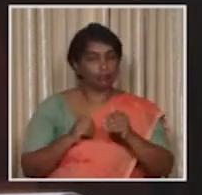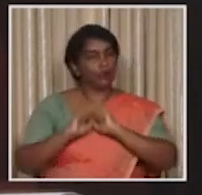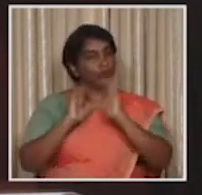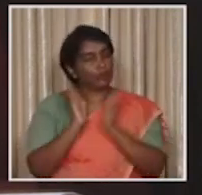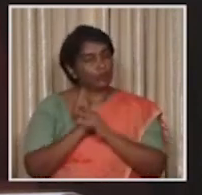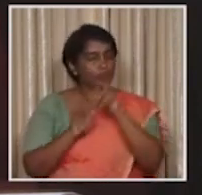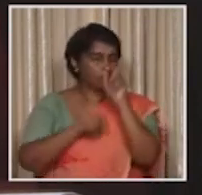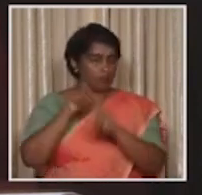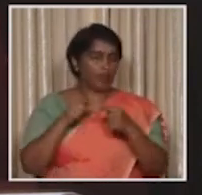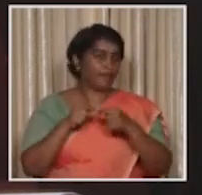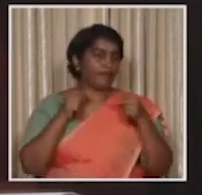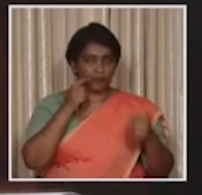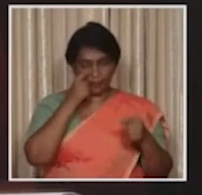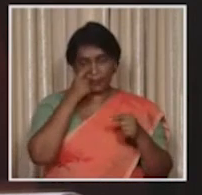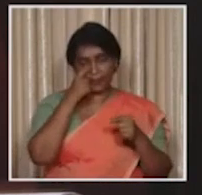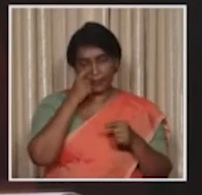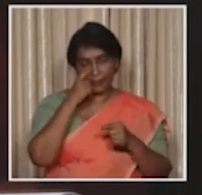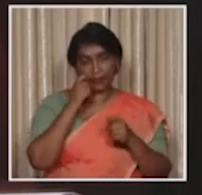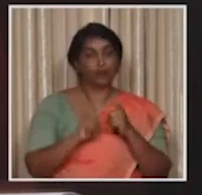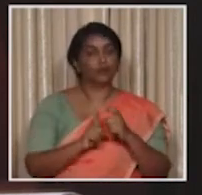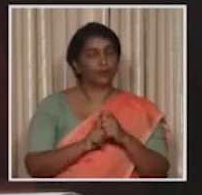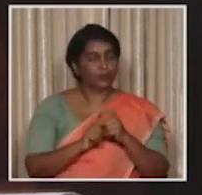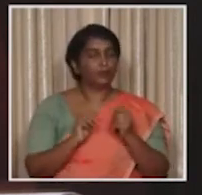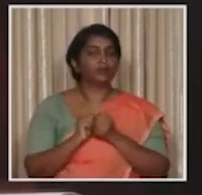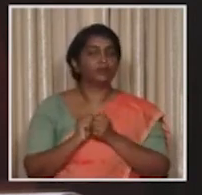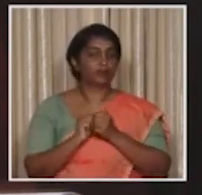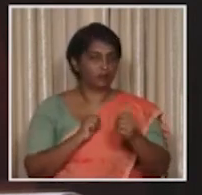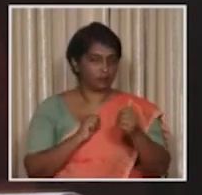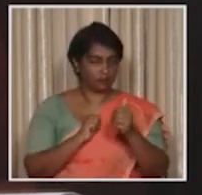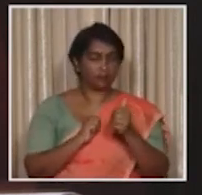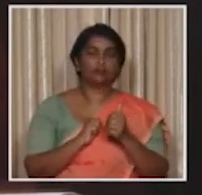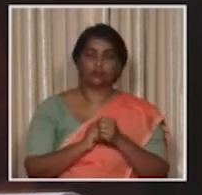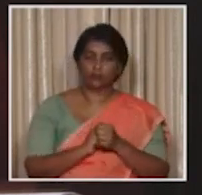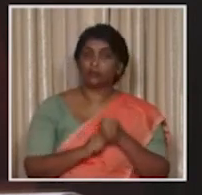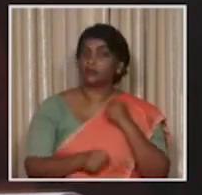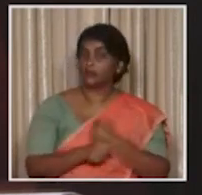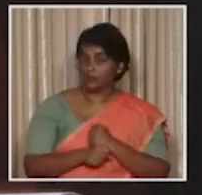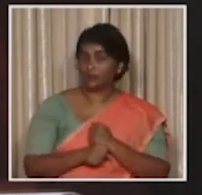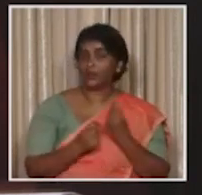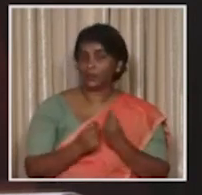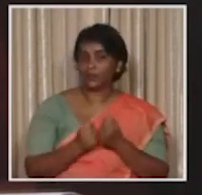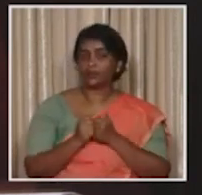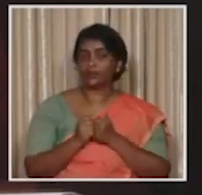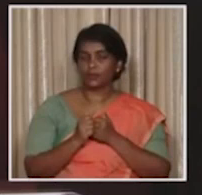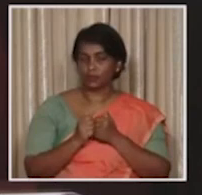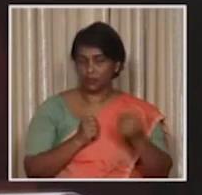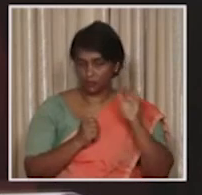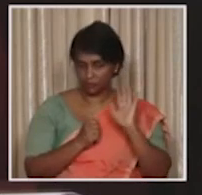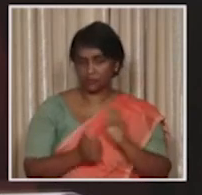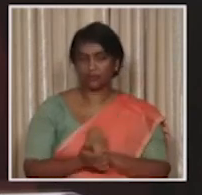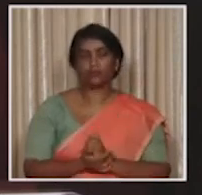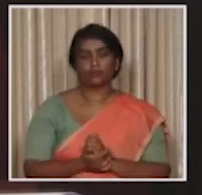සියලු පාර්ශ්වයන්ට එරෙහිව දැඩි ක්‍රියාමාර්ග ගැනීමට රජය වහාම කටයුතු කළ යුතු